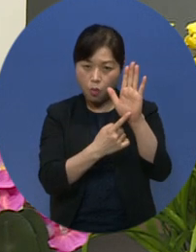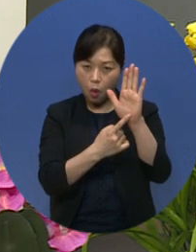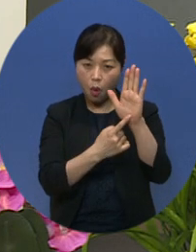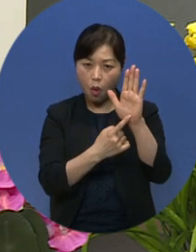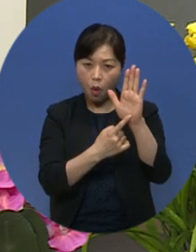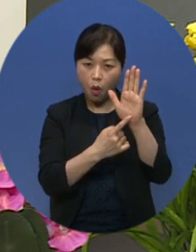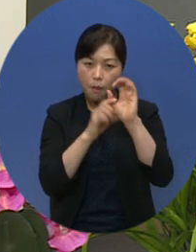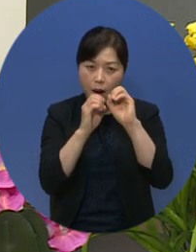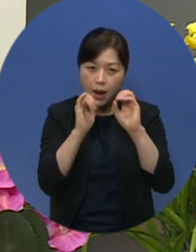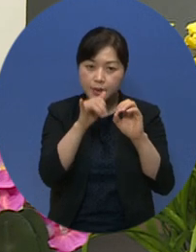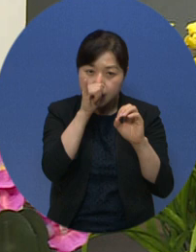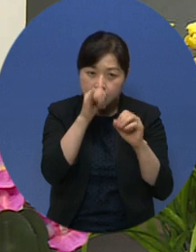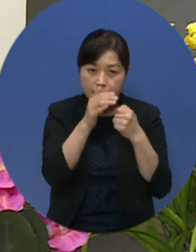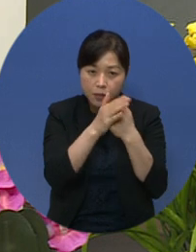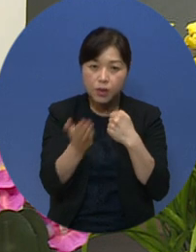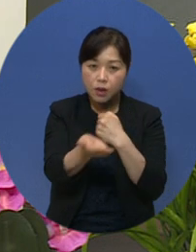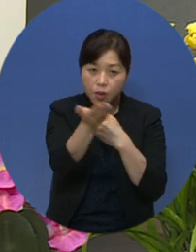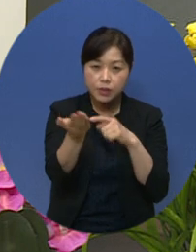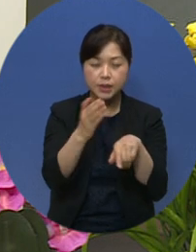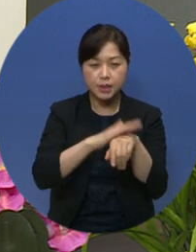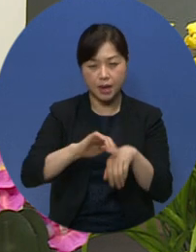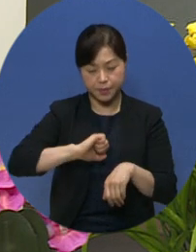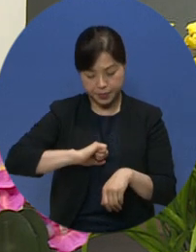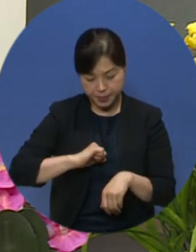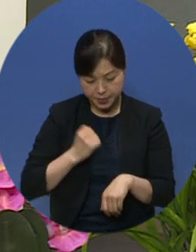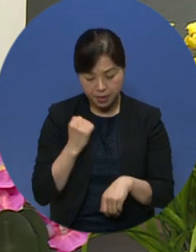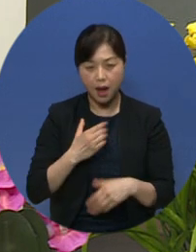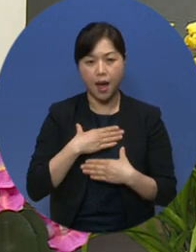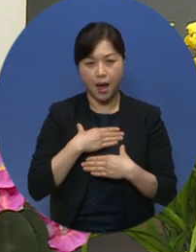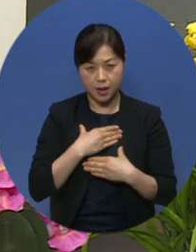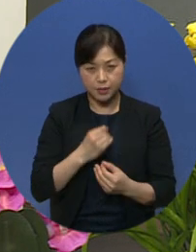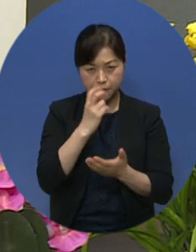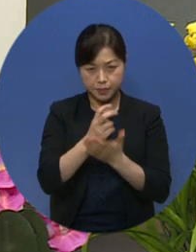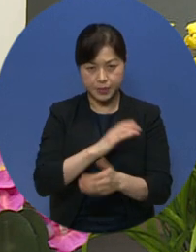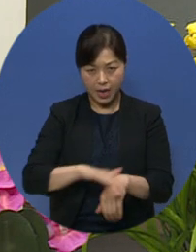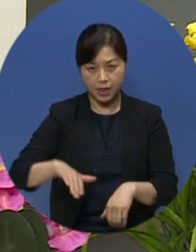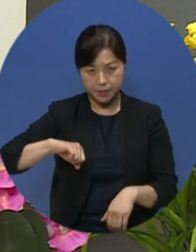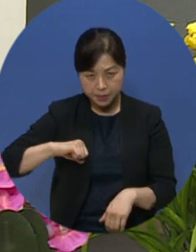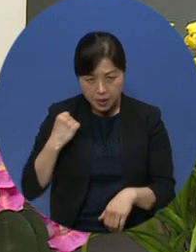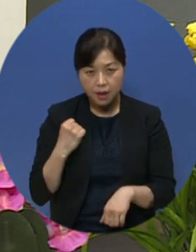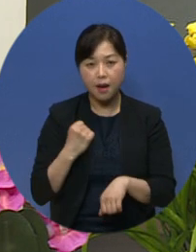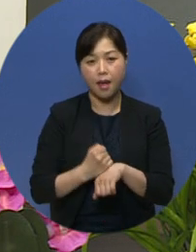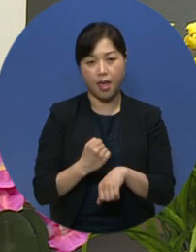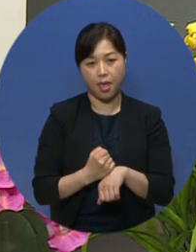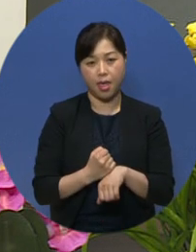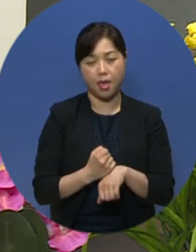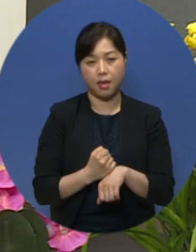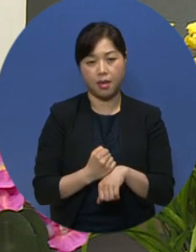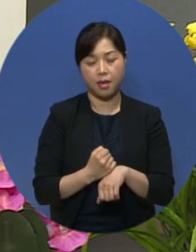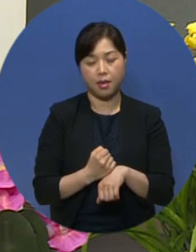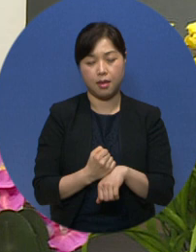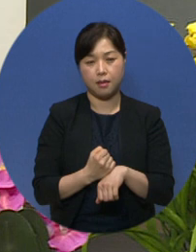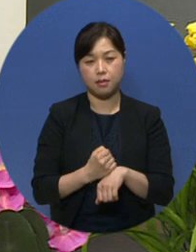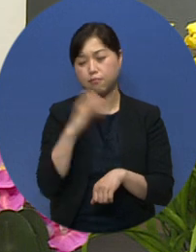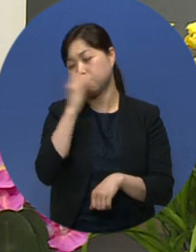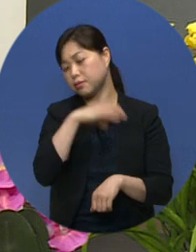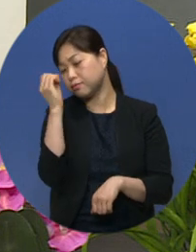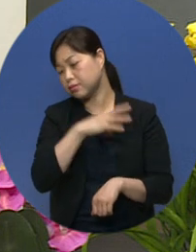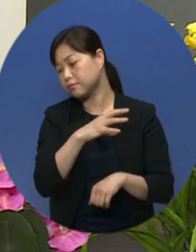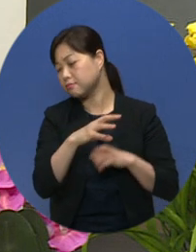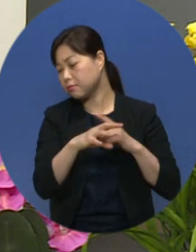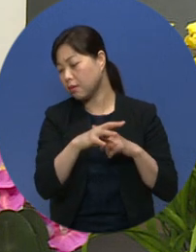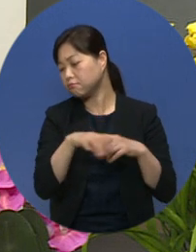밖에 없습니다 국민 여러분 안전수칙을 지키지 않고 우리가 에 하지 말라는 걸 자꾸